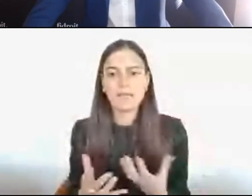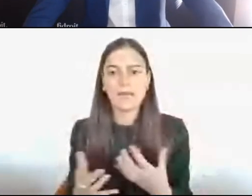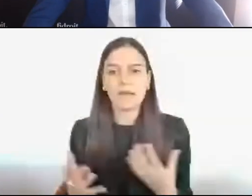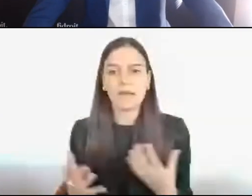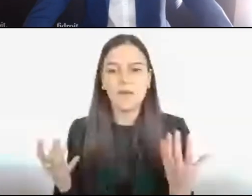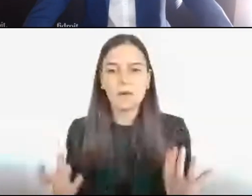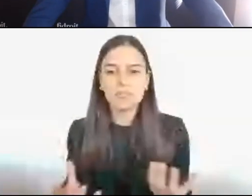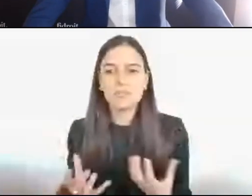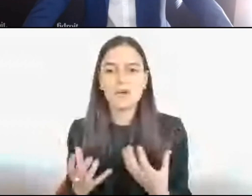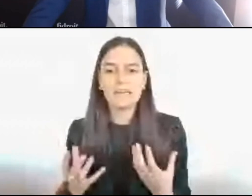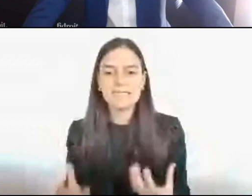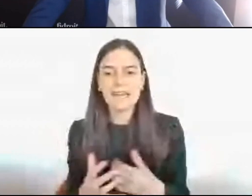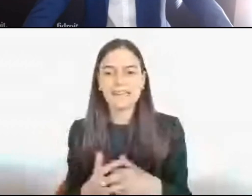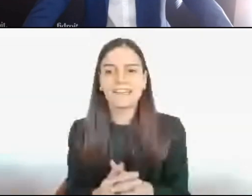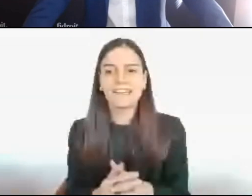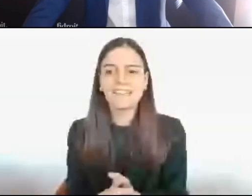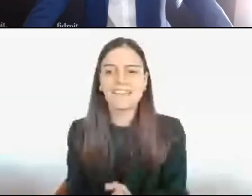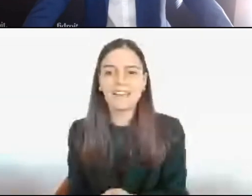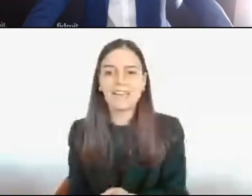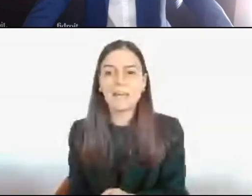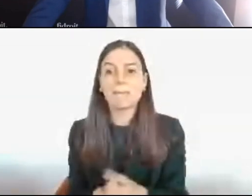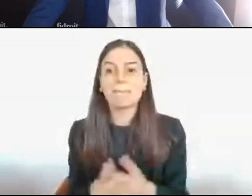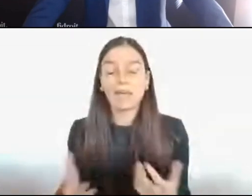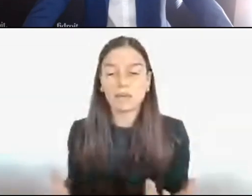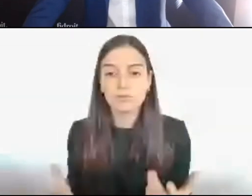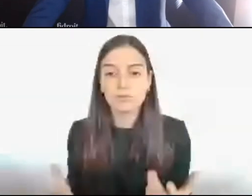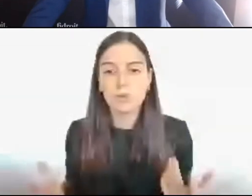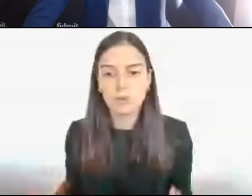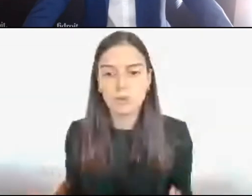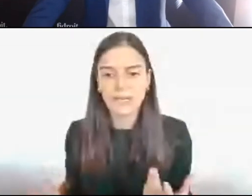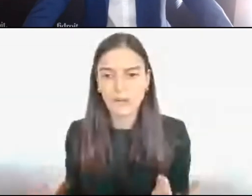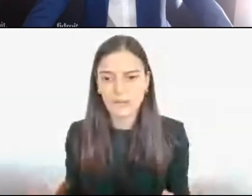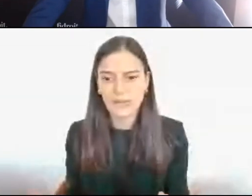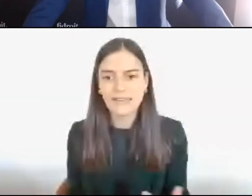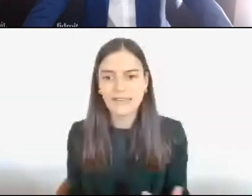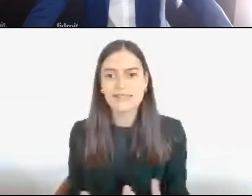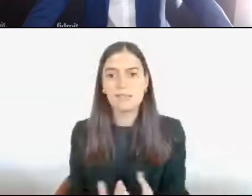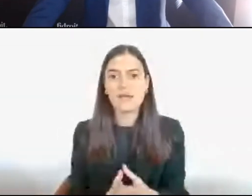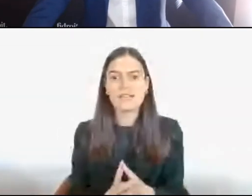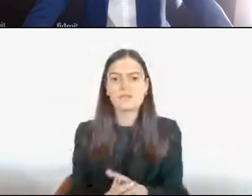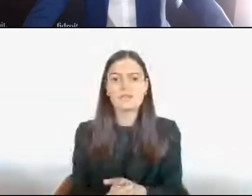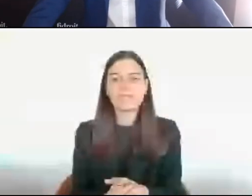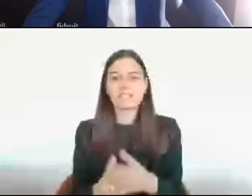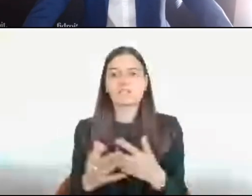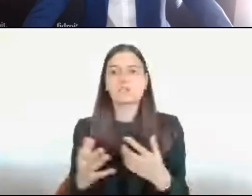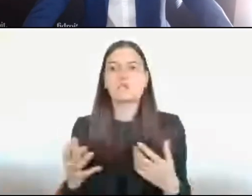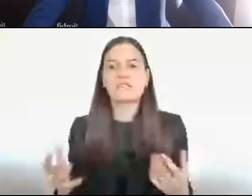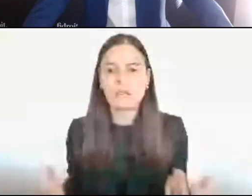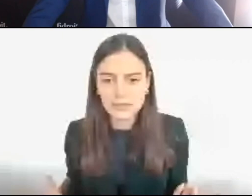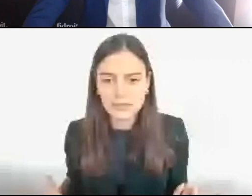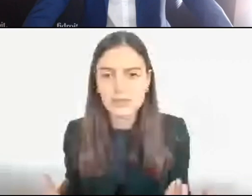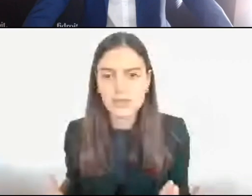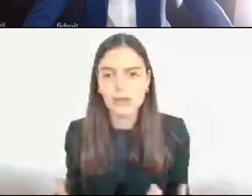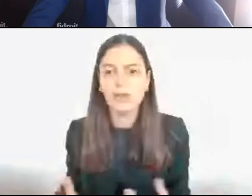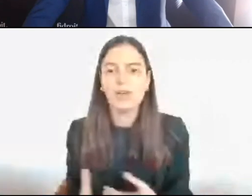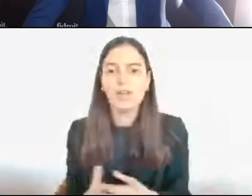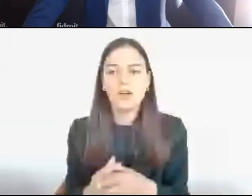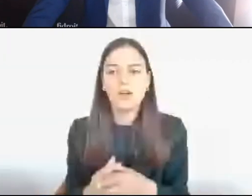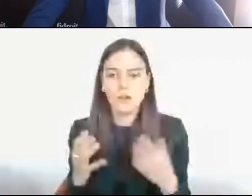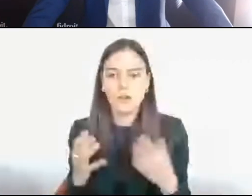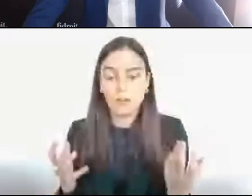50% du salaire pour les salariés cadres est perdu au moment de la retraite et ça peut aller jusqu'à